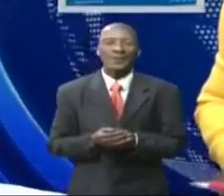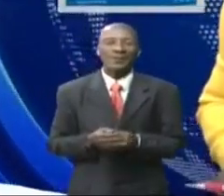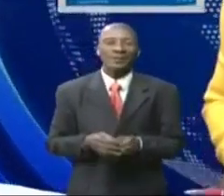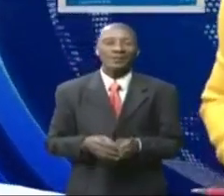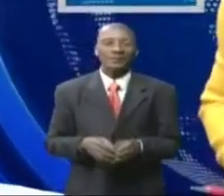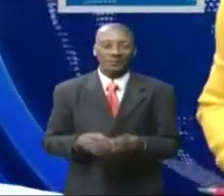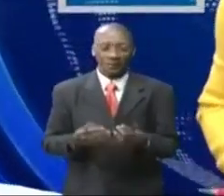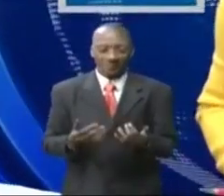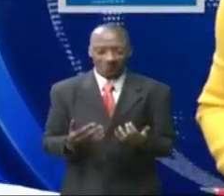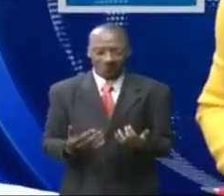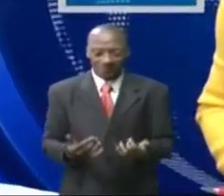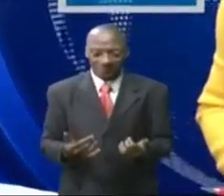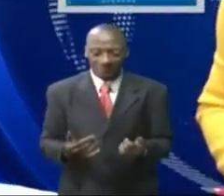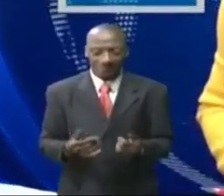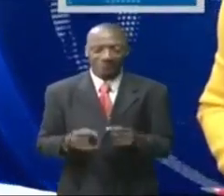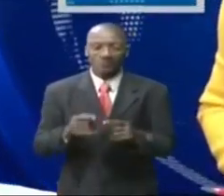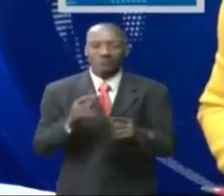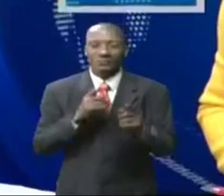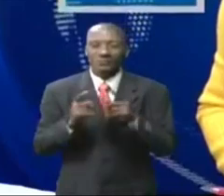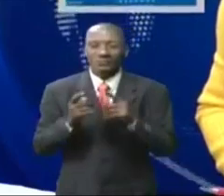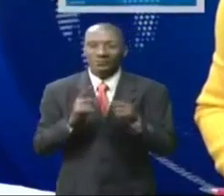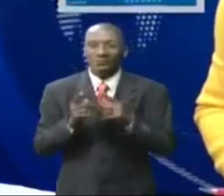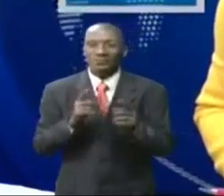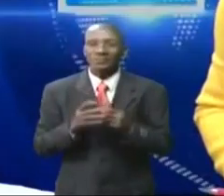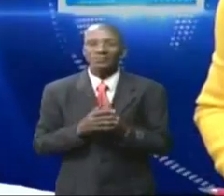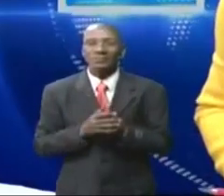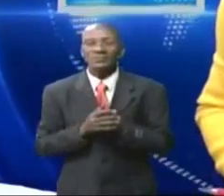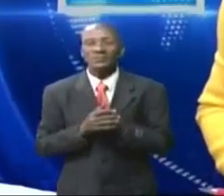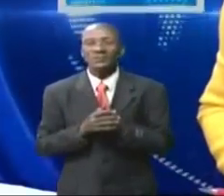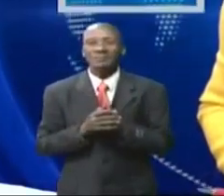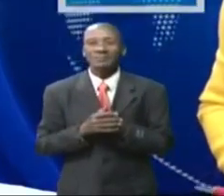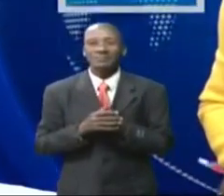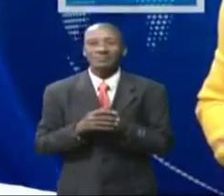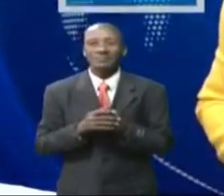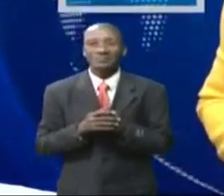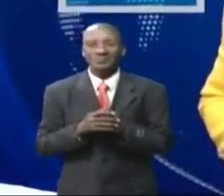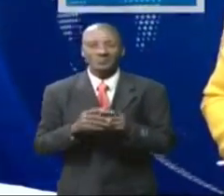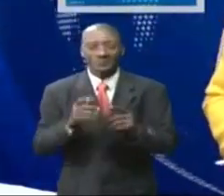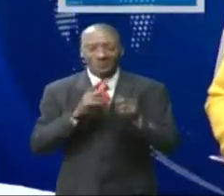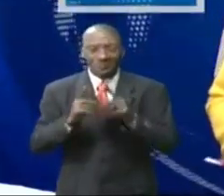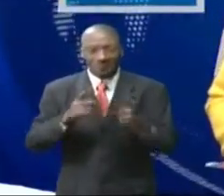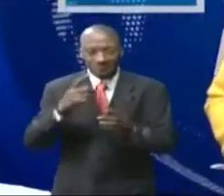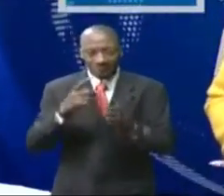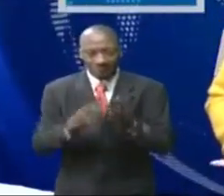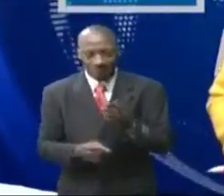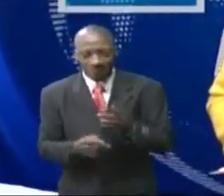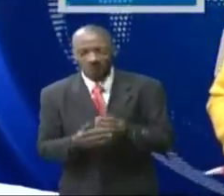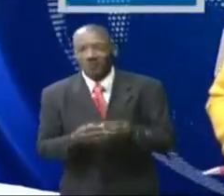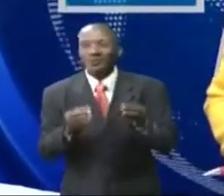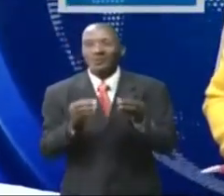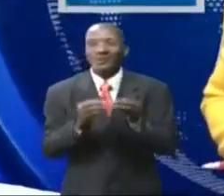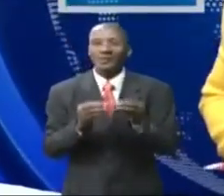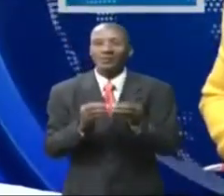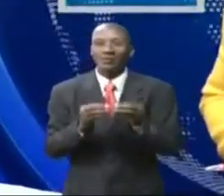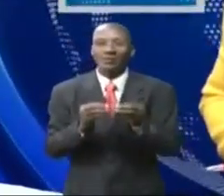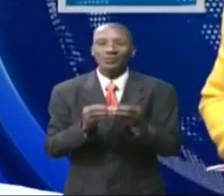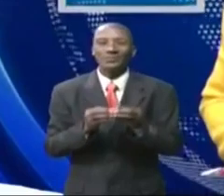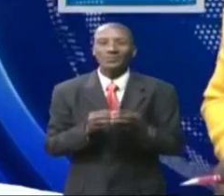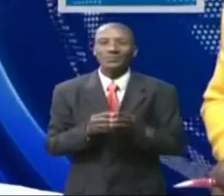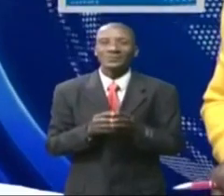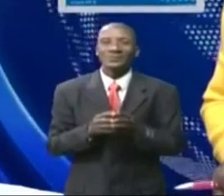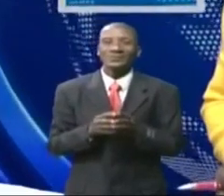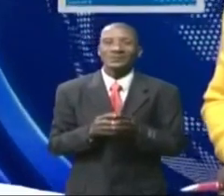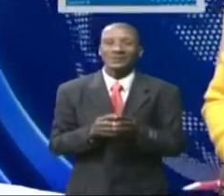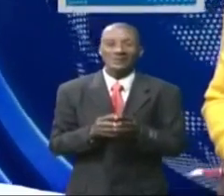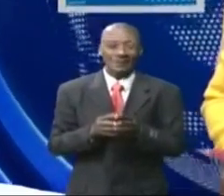Mwanda Katana dans la province du Sud Kivu ont vécu une rentrée scolaire apaisée grâce à l'intervention de Modeste